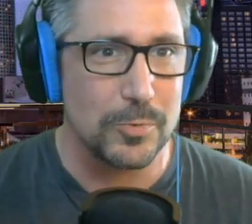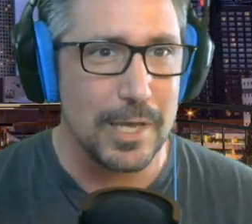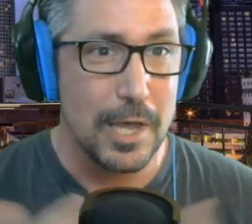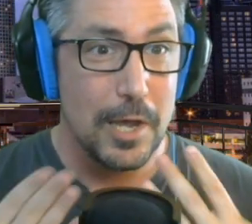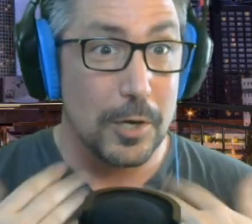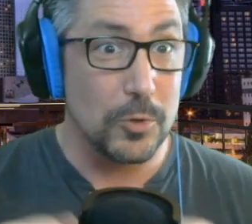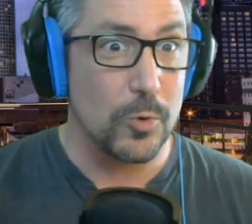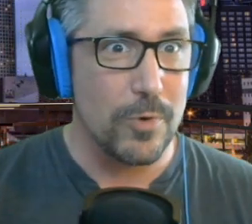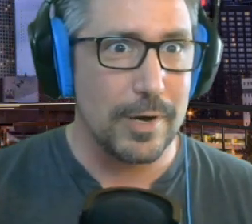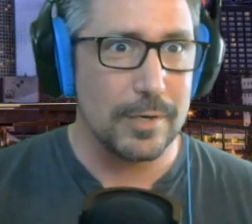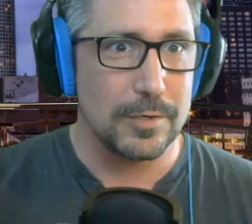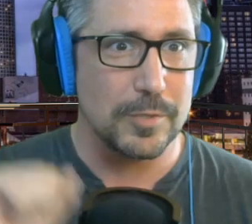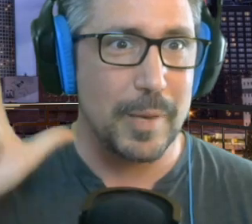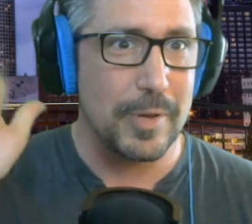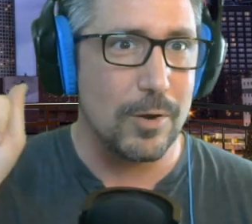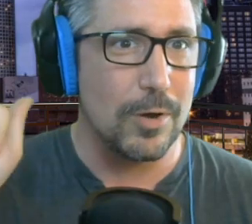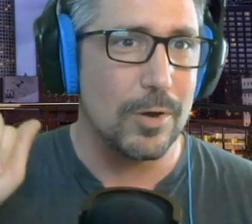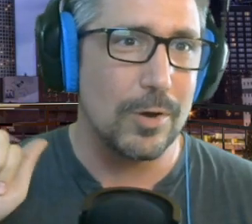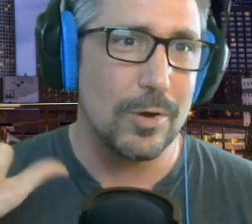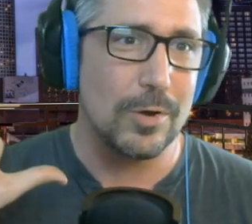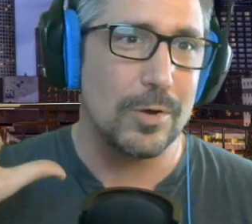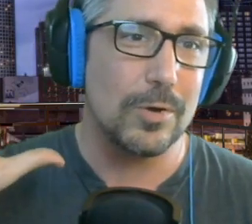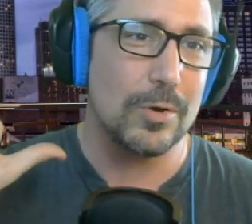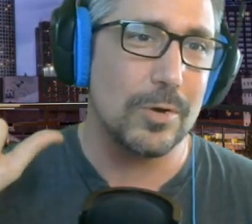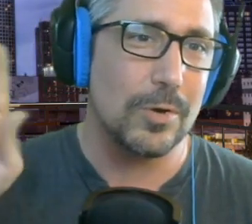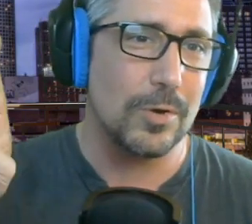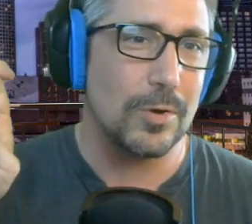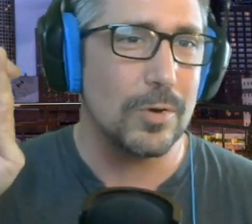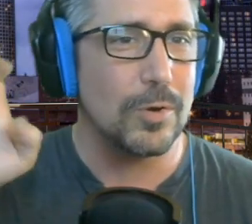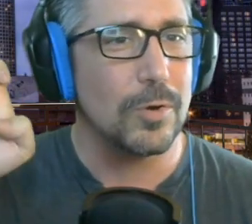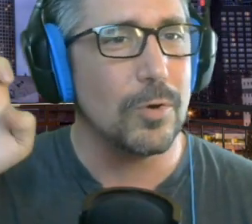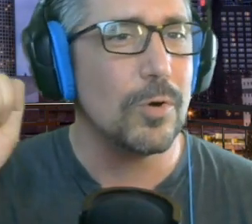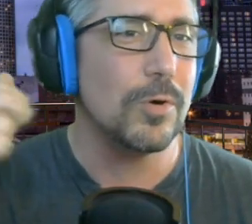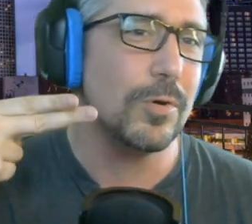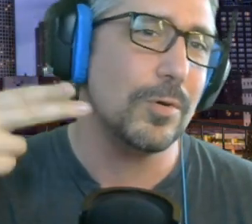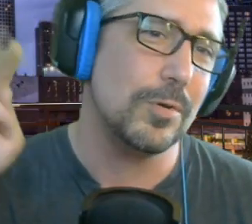ici aujourd'hui. Donc moi, je m'appelle